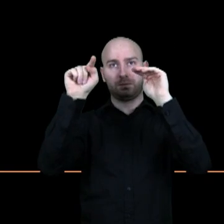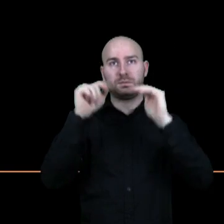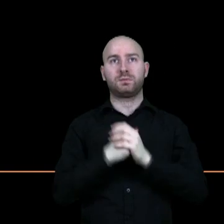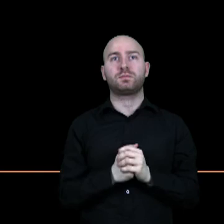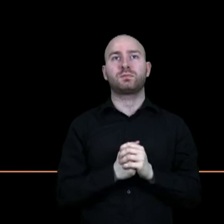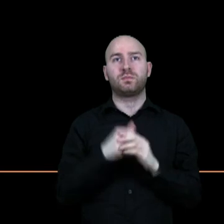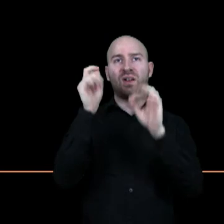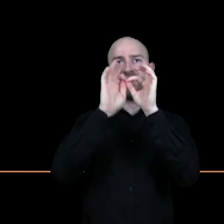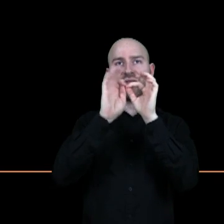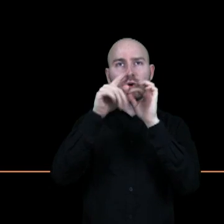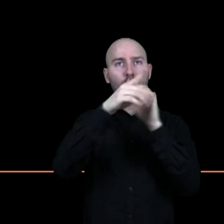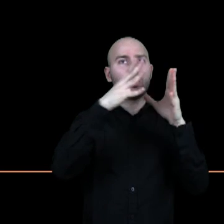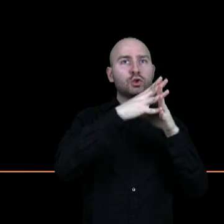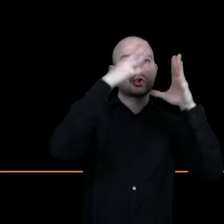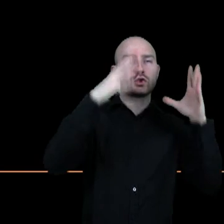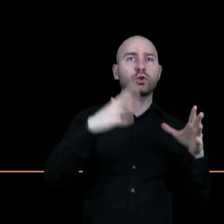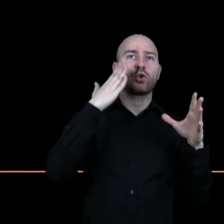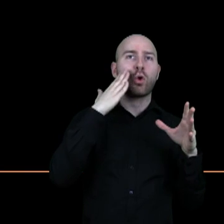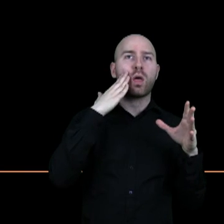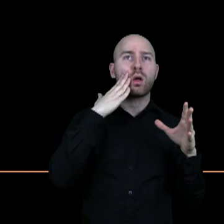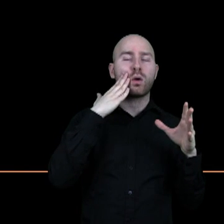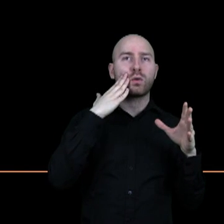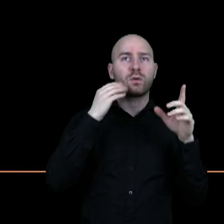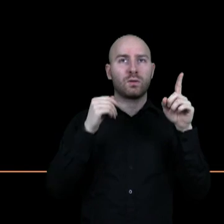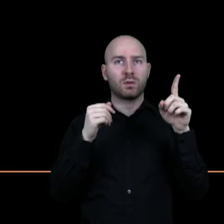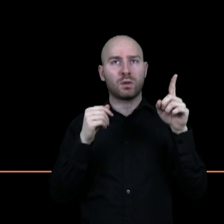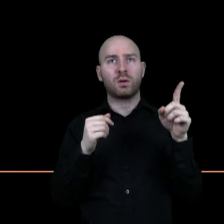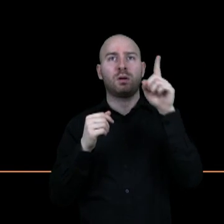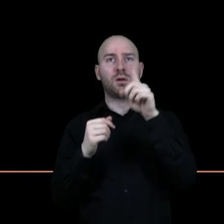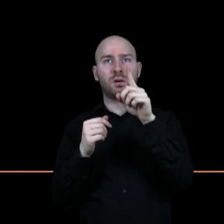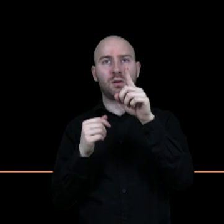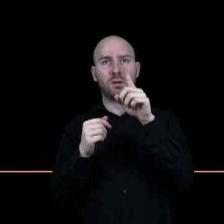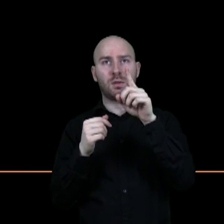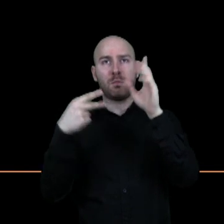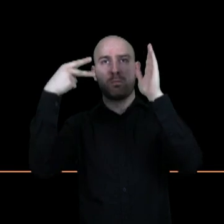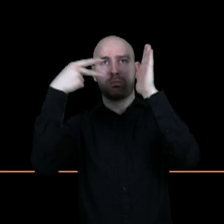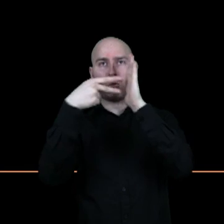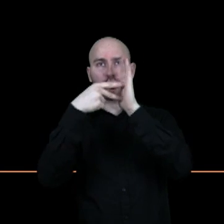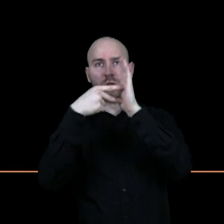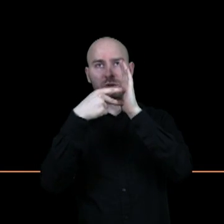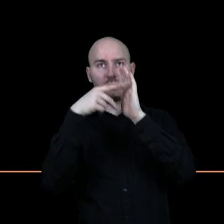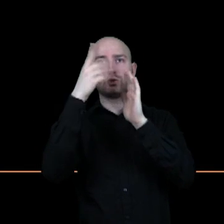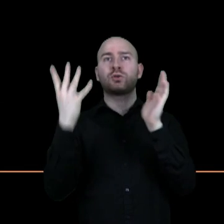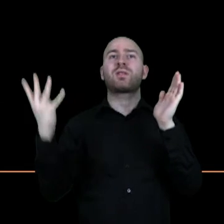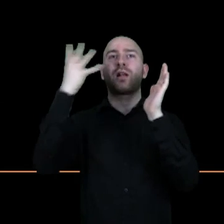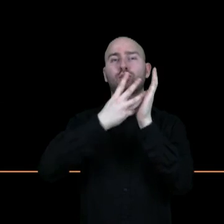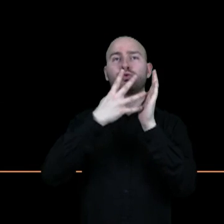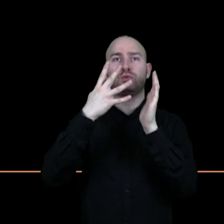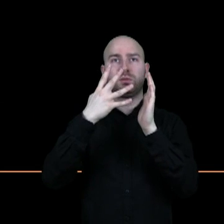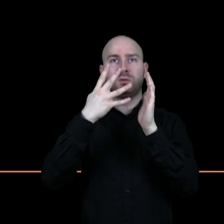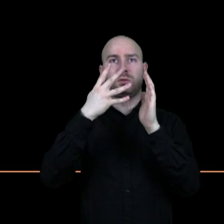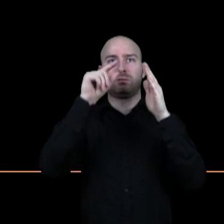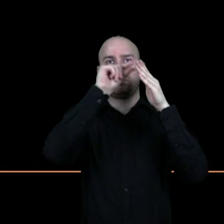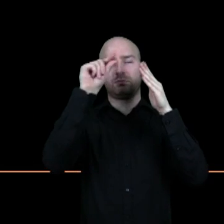uniknąć dzielenia przez zero. W tym wierszu koszty zmienne to 10 tysięcy dolarów, a liczba linijek kodu wynosi 4